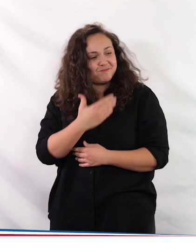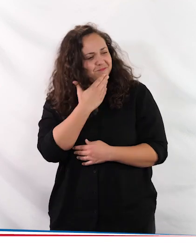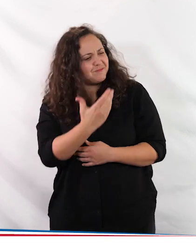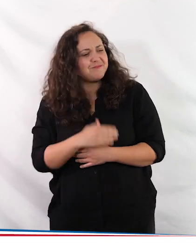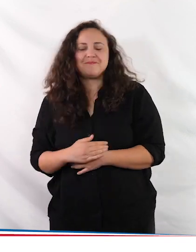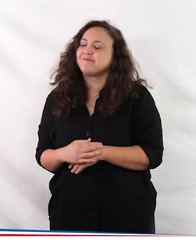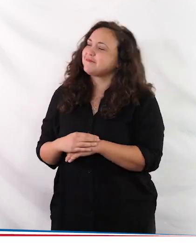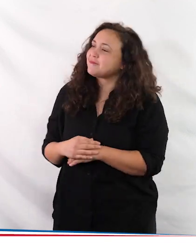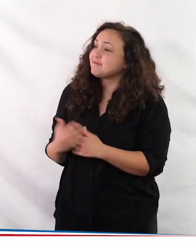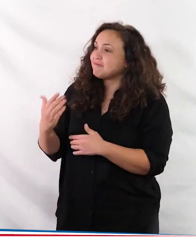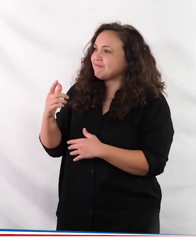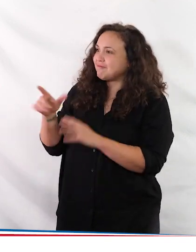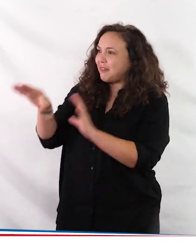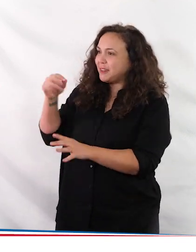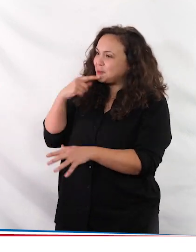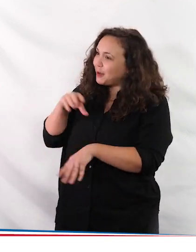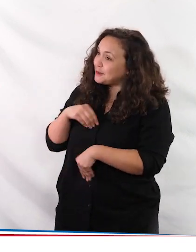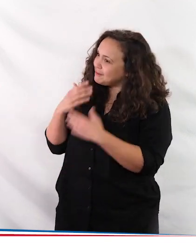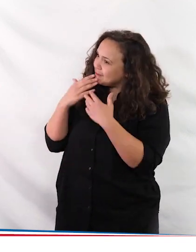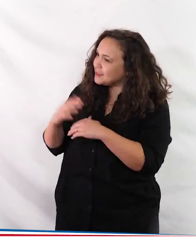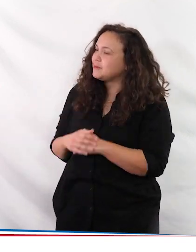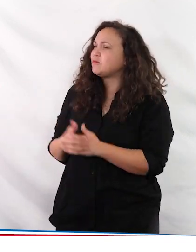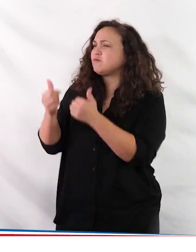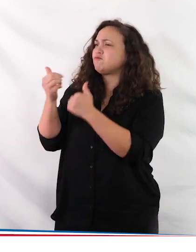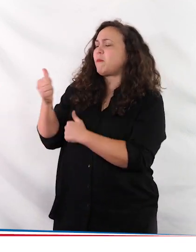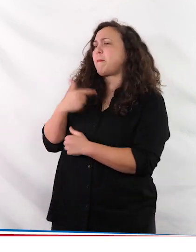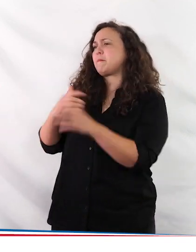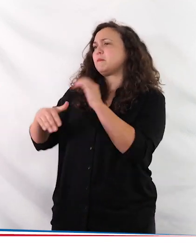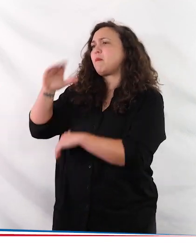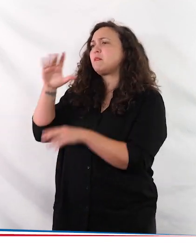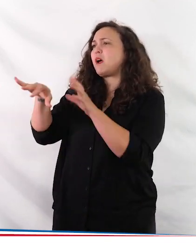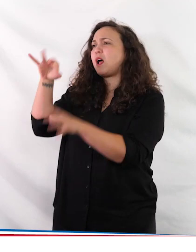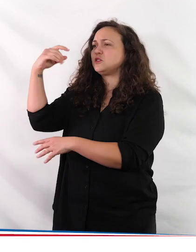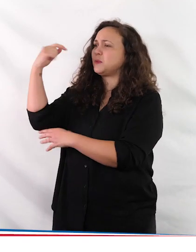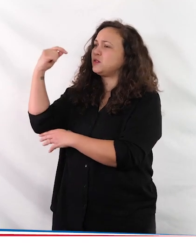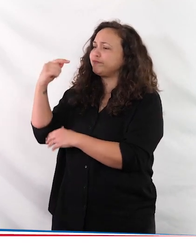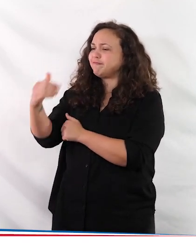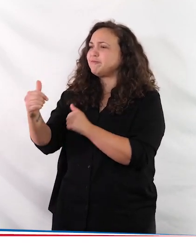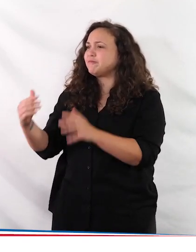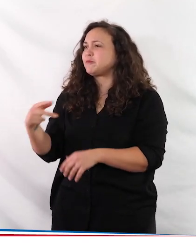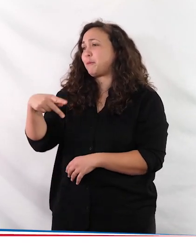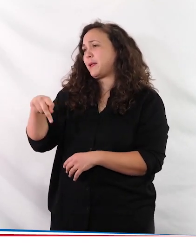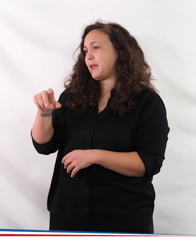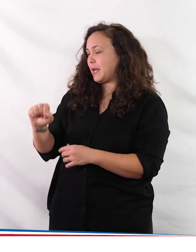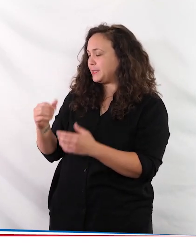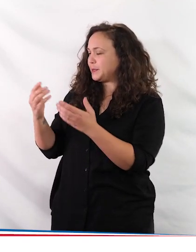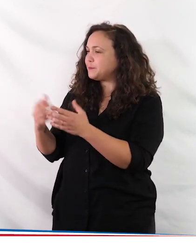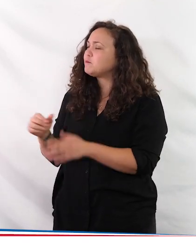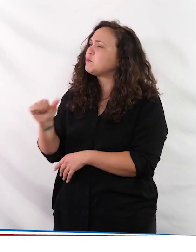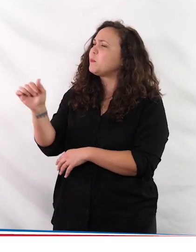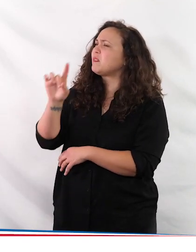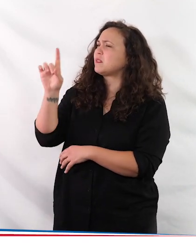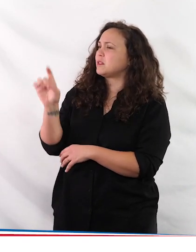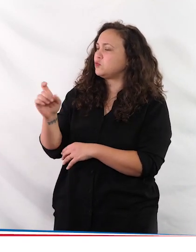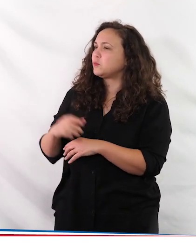Merci d'avoir accepté notre invitation. Vous êtes candidate à l'élection présidentielle pour le Parti socialiste. Première question, j'aimerais